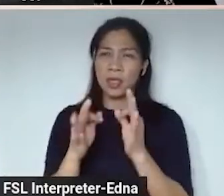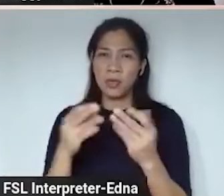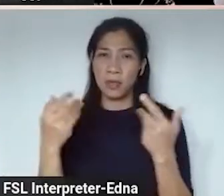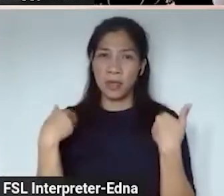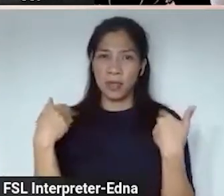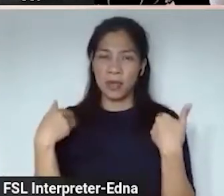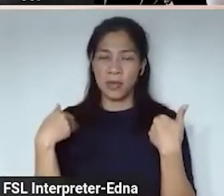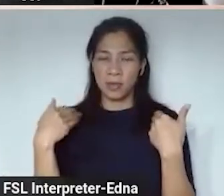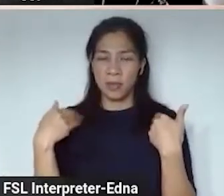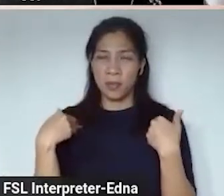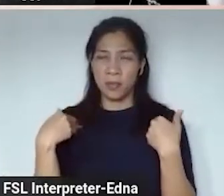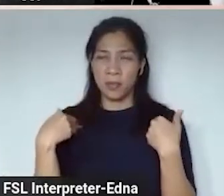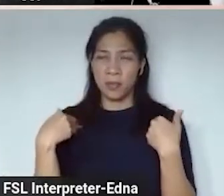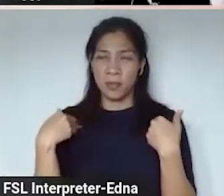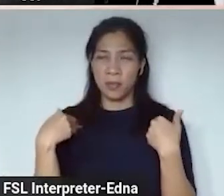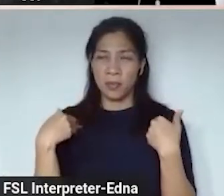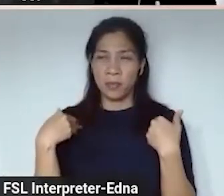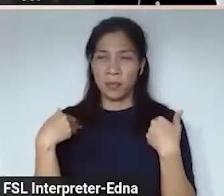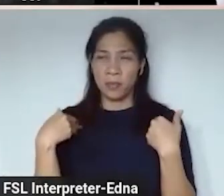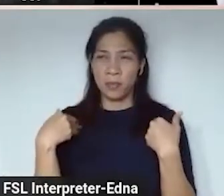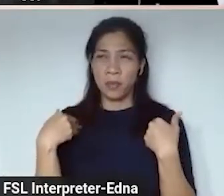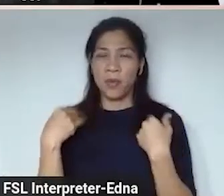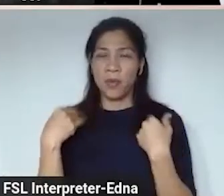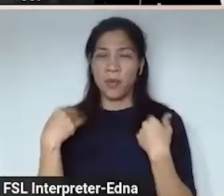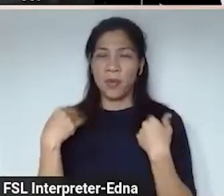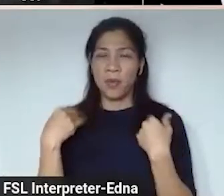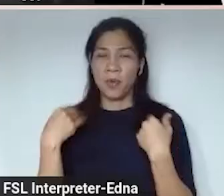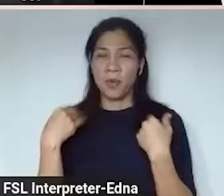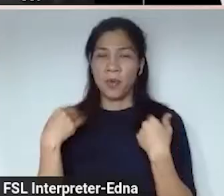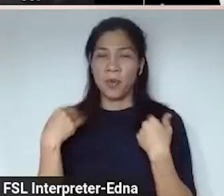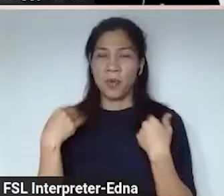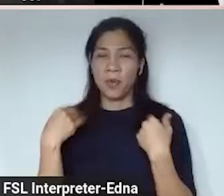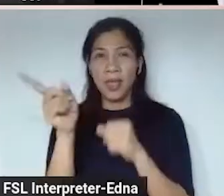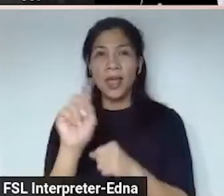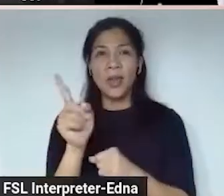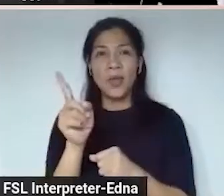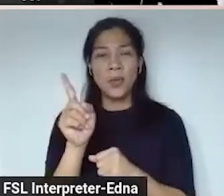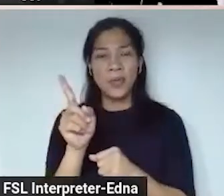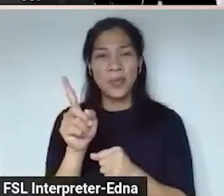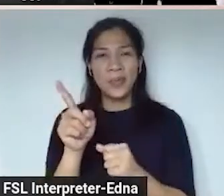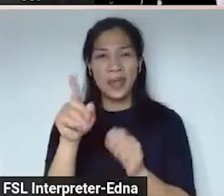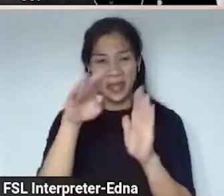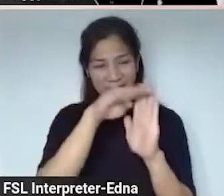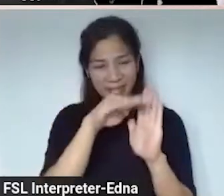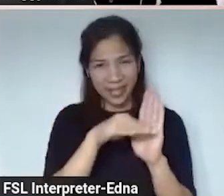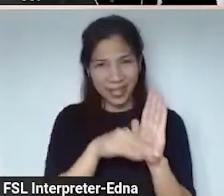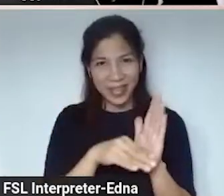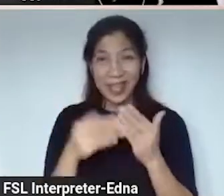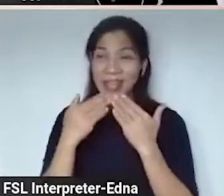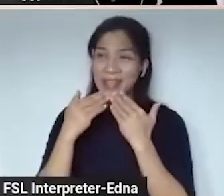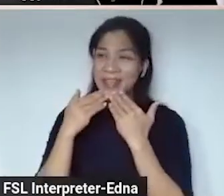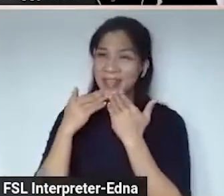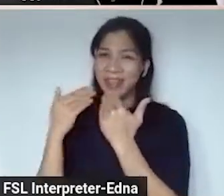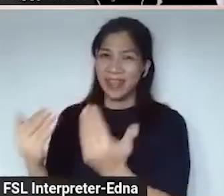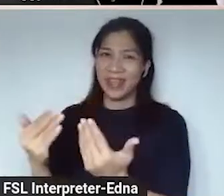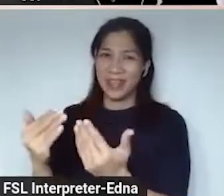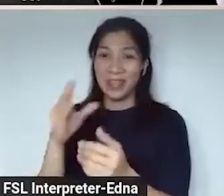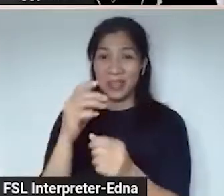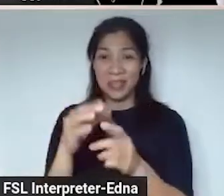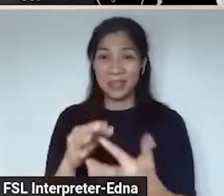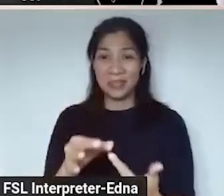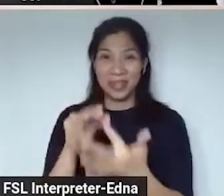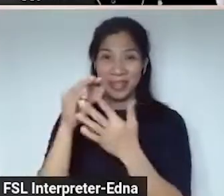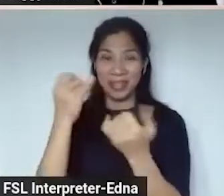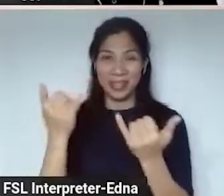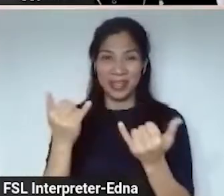ano, ano yung mga ipinagpapasalamat nyo ngayon? Especially now, it's a new year, it's 2023, sermon. Maybe you would like to share